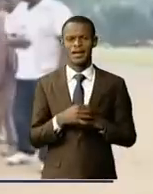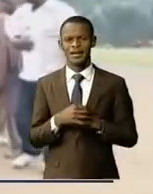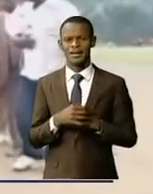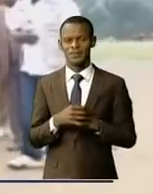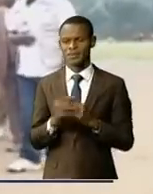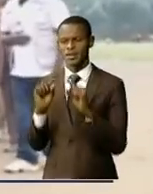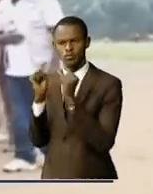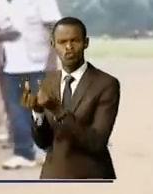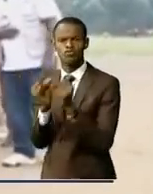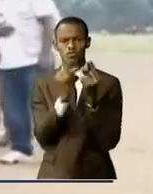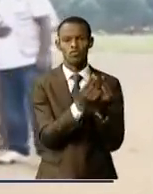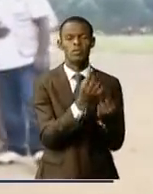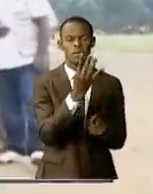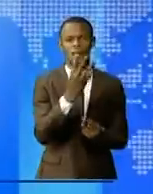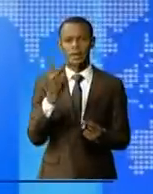équipes réparties dans 6 sites.